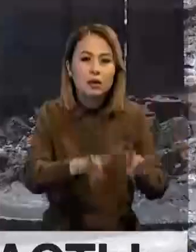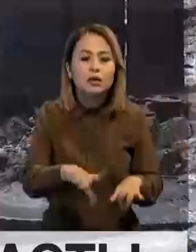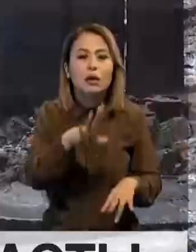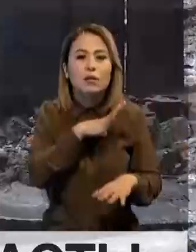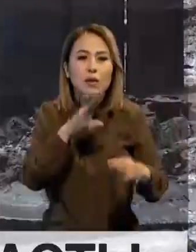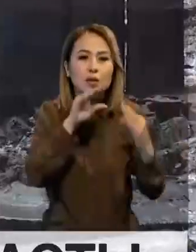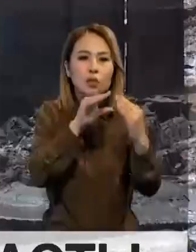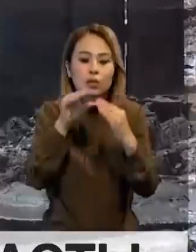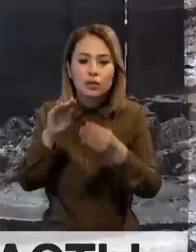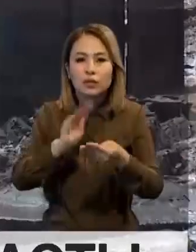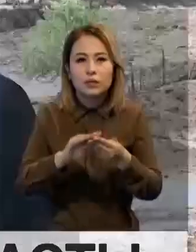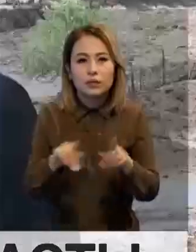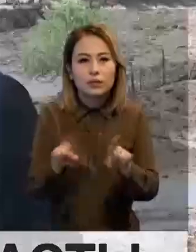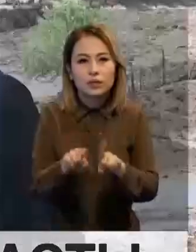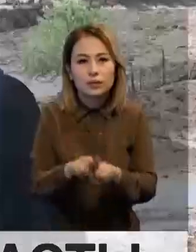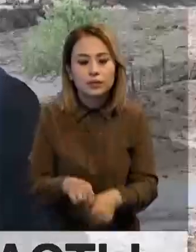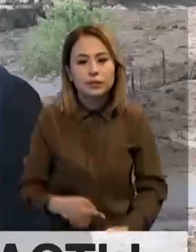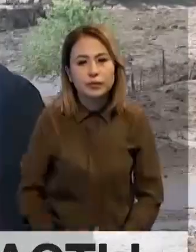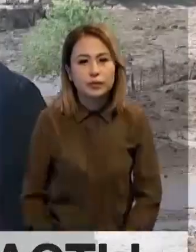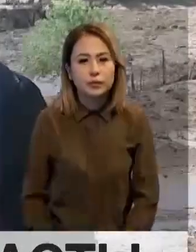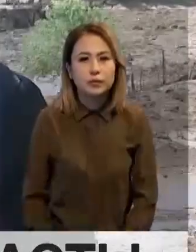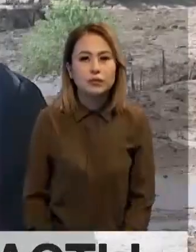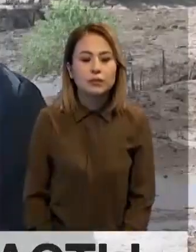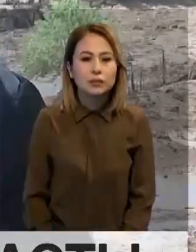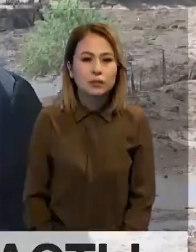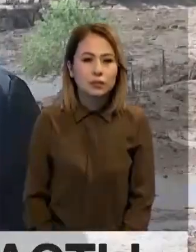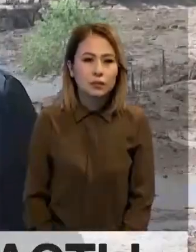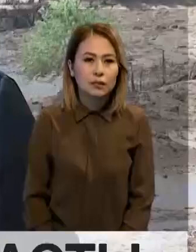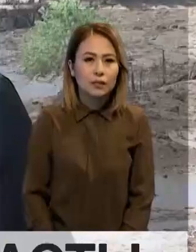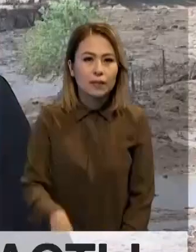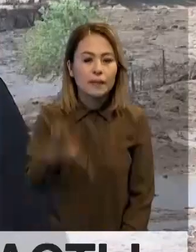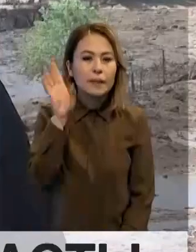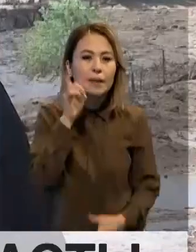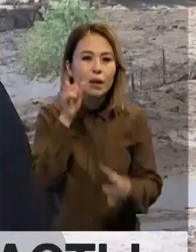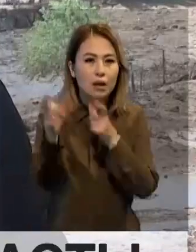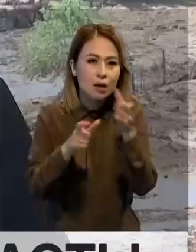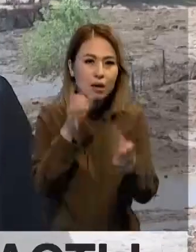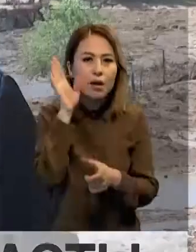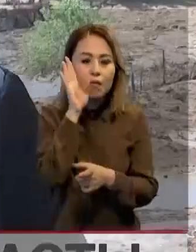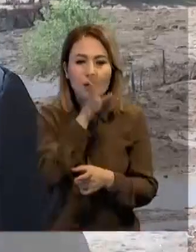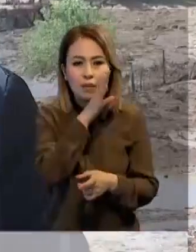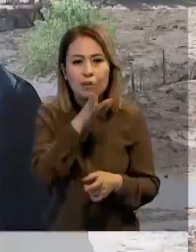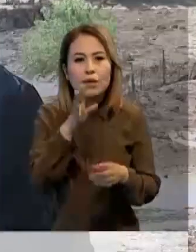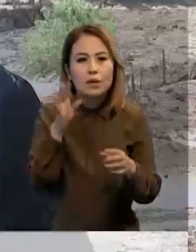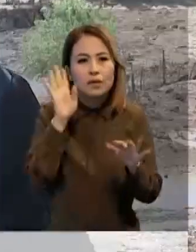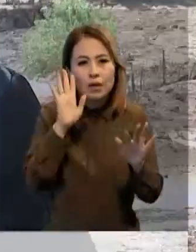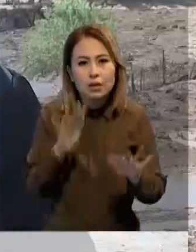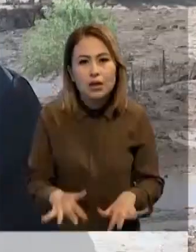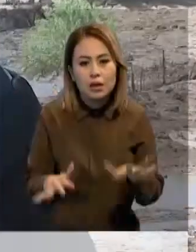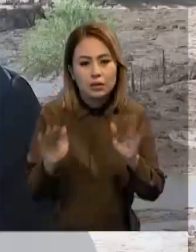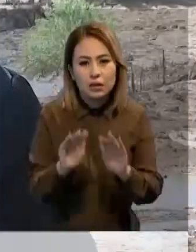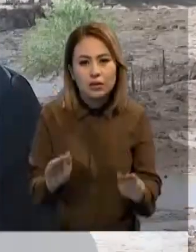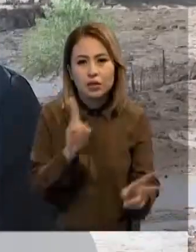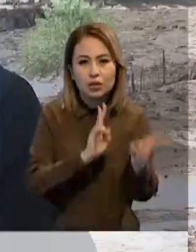те жарамсыз күйді. Кішкентай балам шырылдап келді. Мама, малхана іші суға толып қалды ғой, сиырларды неғыламыз. Сиырларды айдап